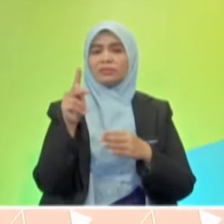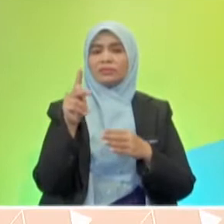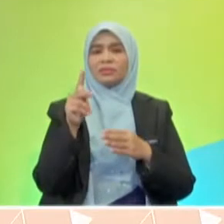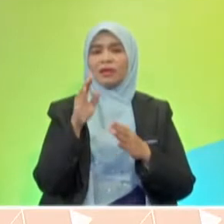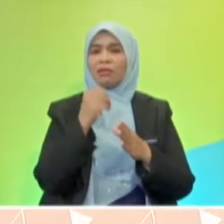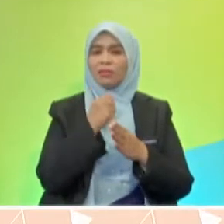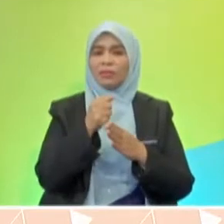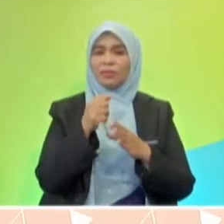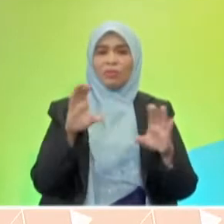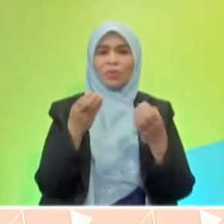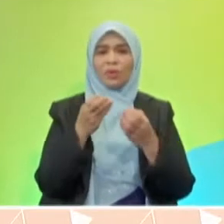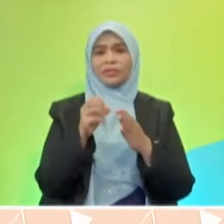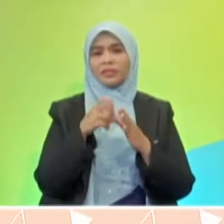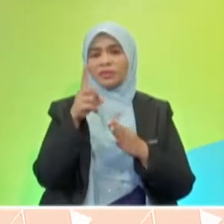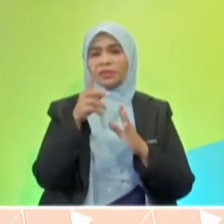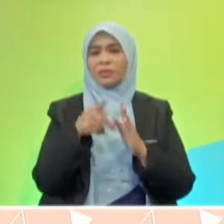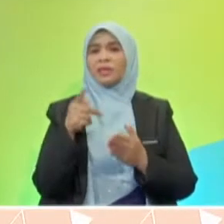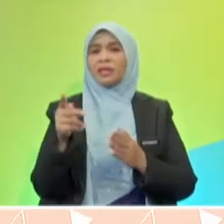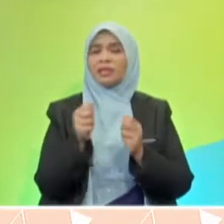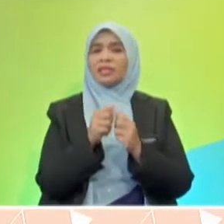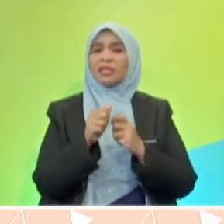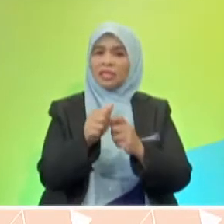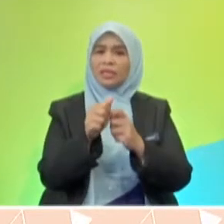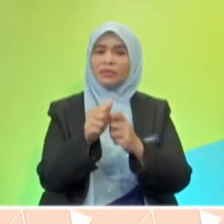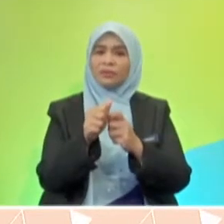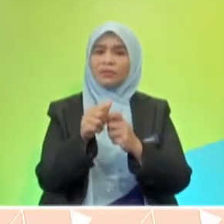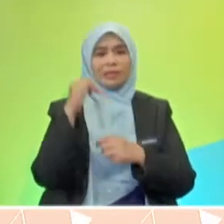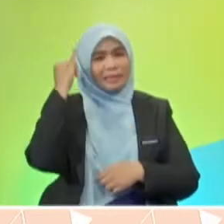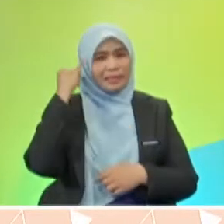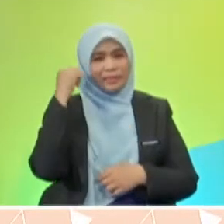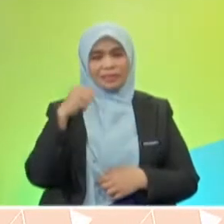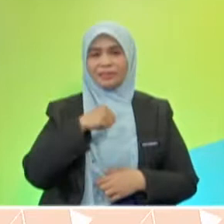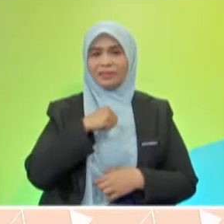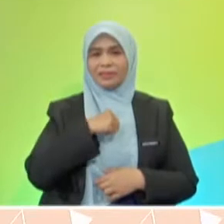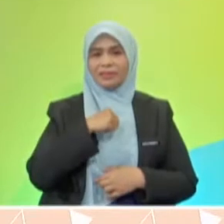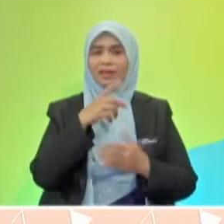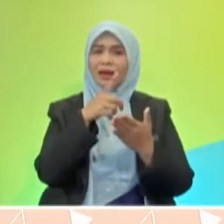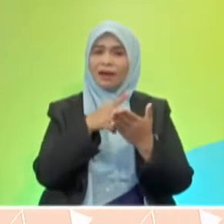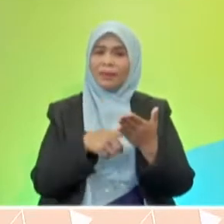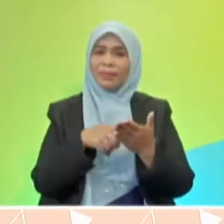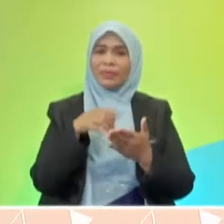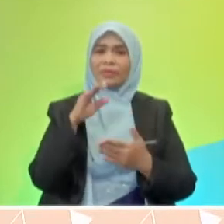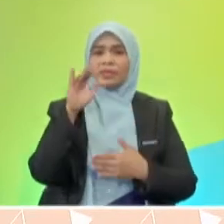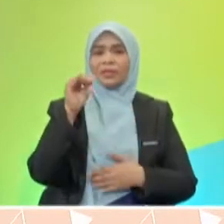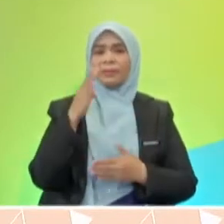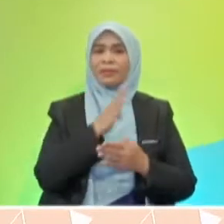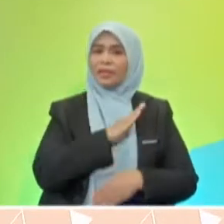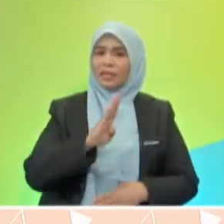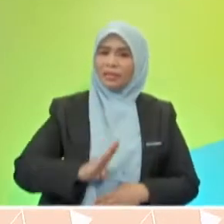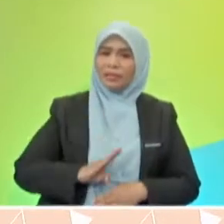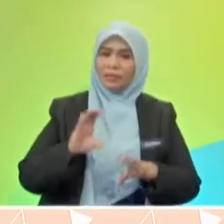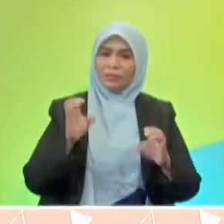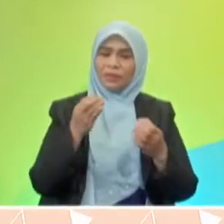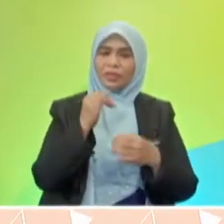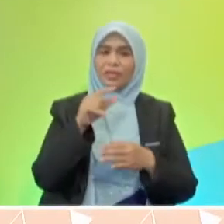sesuatu perkara dari tadi dengan mengikut kehendak dan pendapat pribadi bagi depapa sahaja dawagin dilakukan adalah